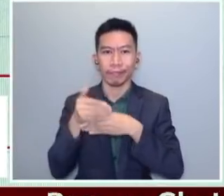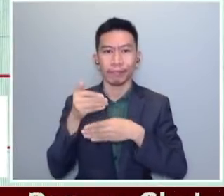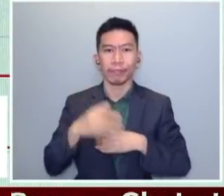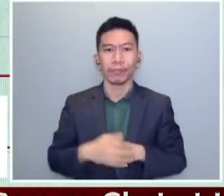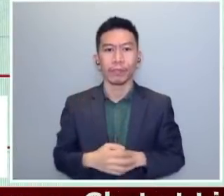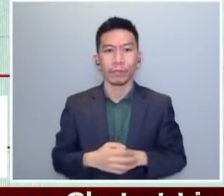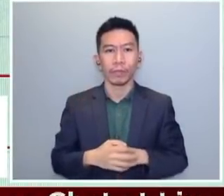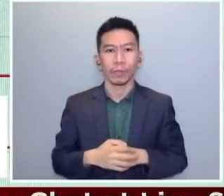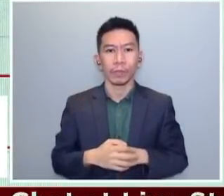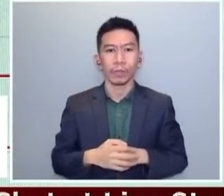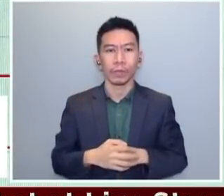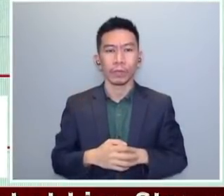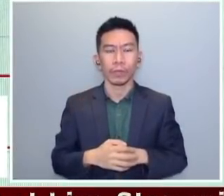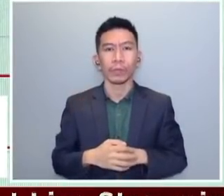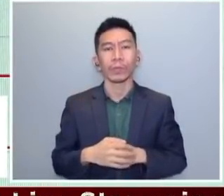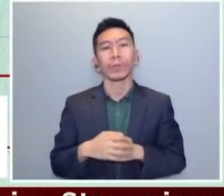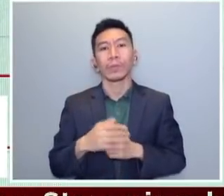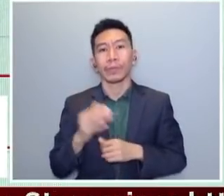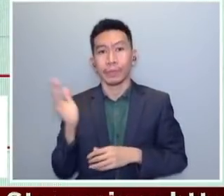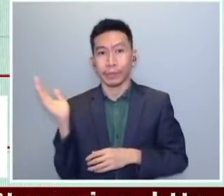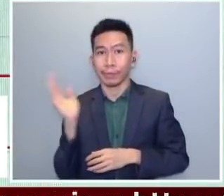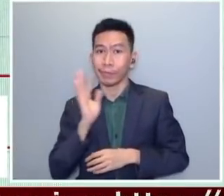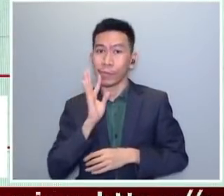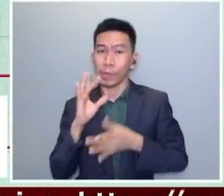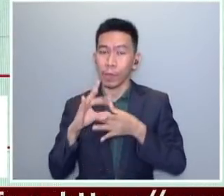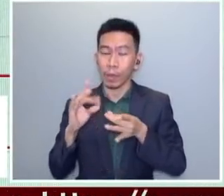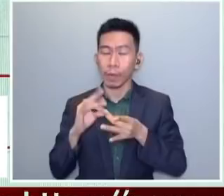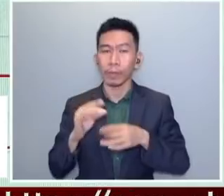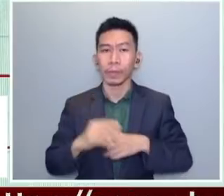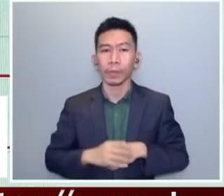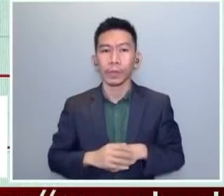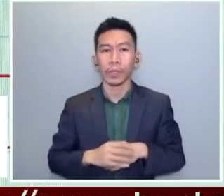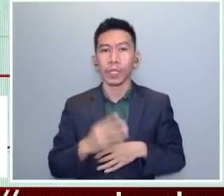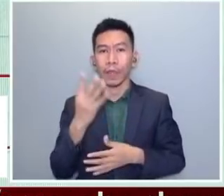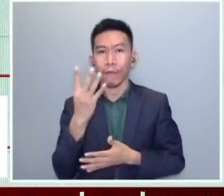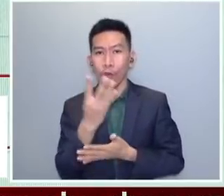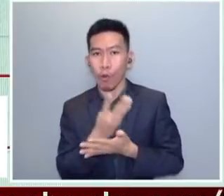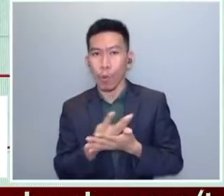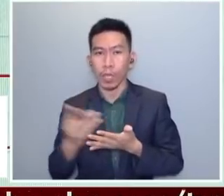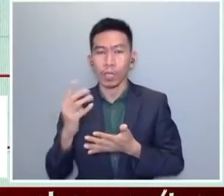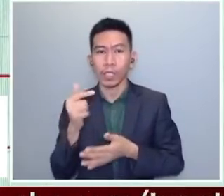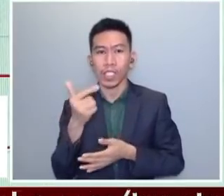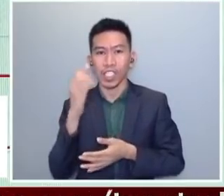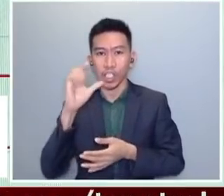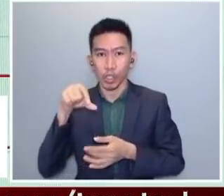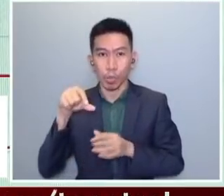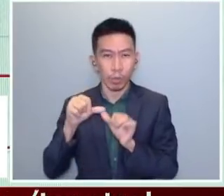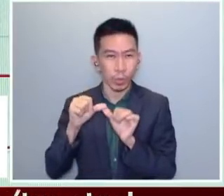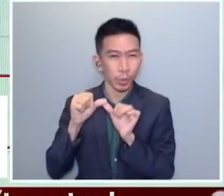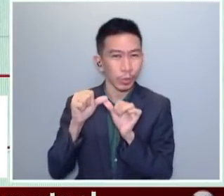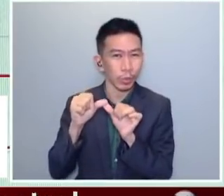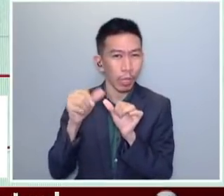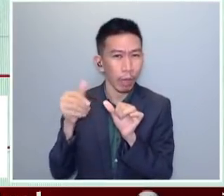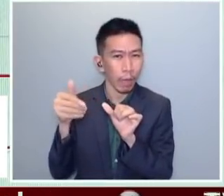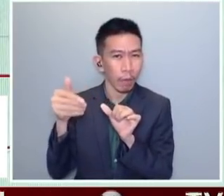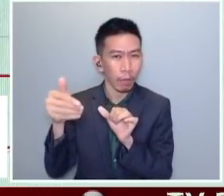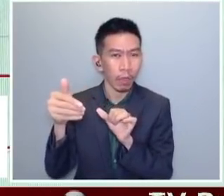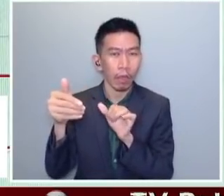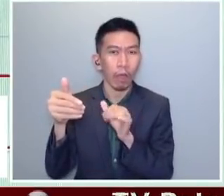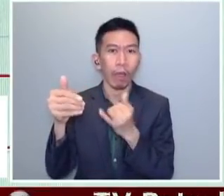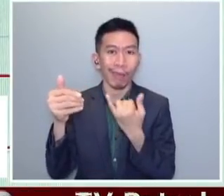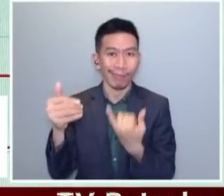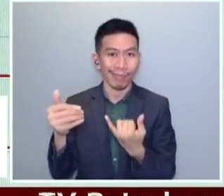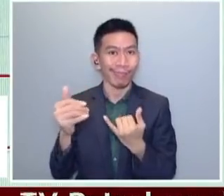continue with a 4-week GCQ, with the same number of vaccination that we're doing, just imagine what we have